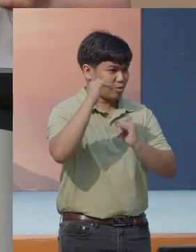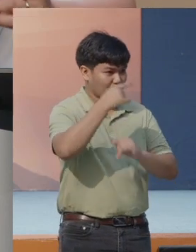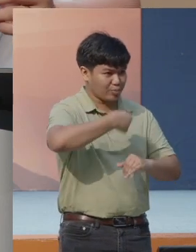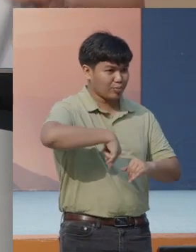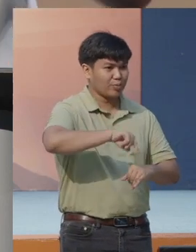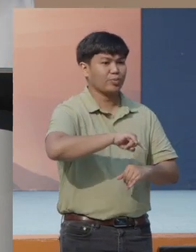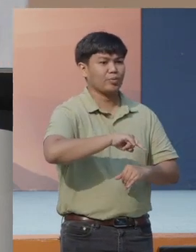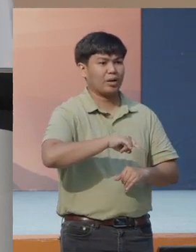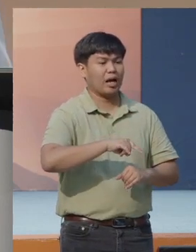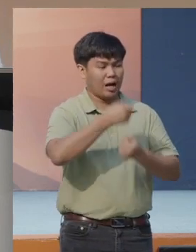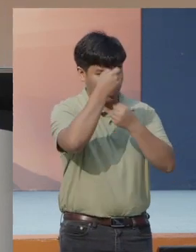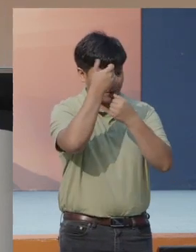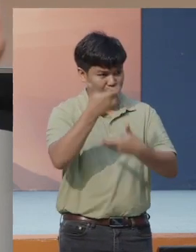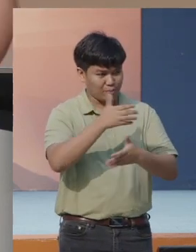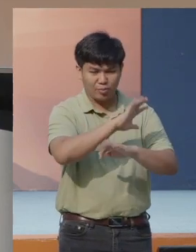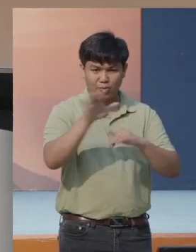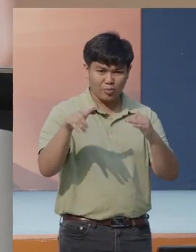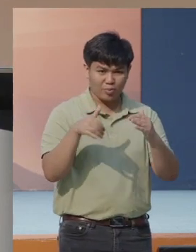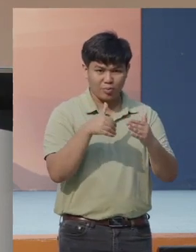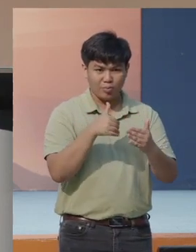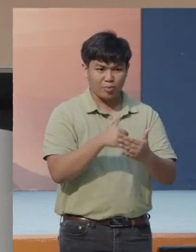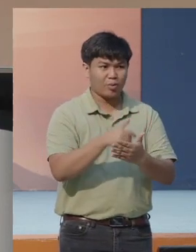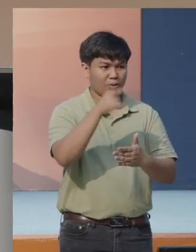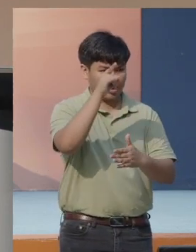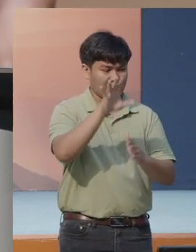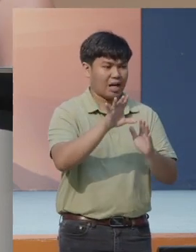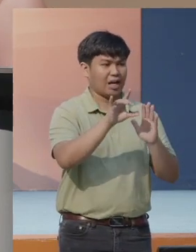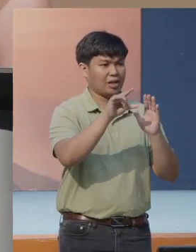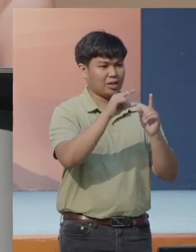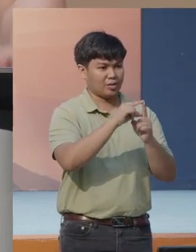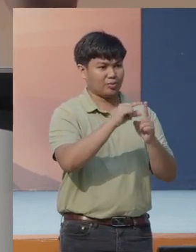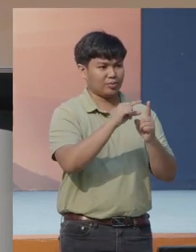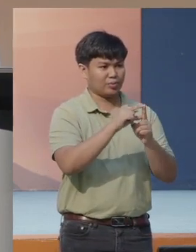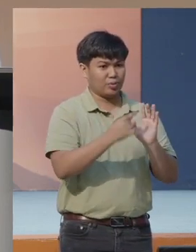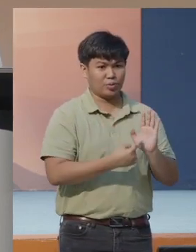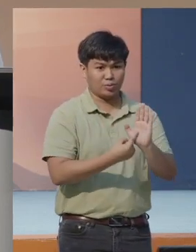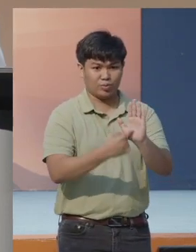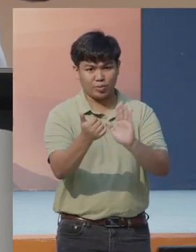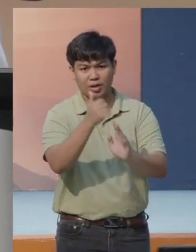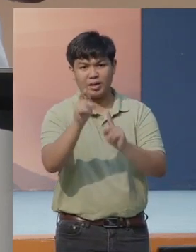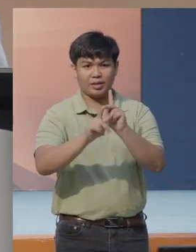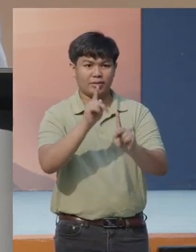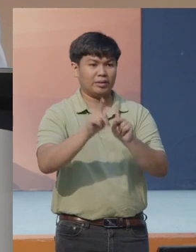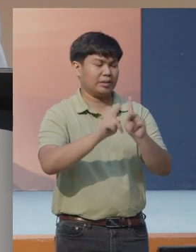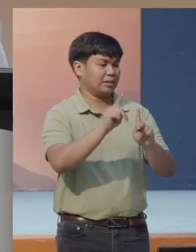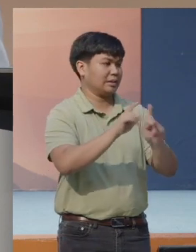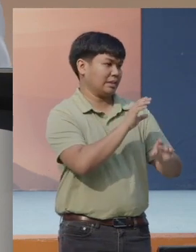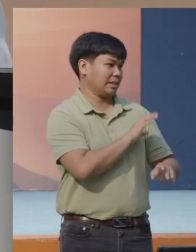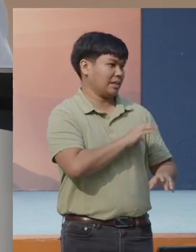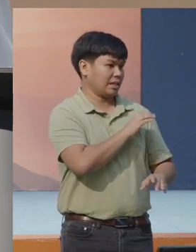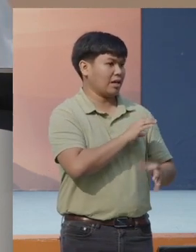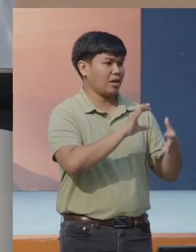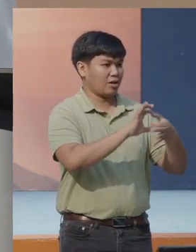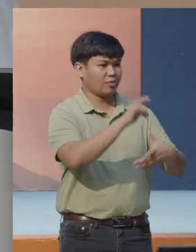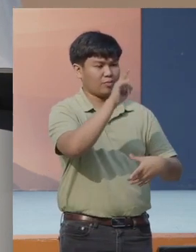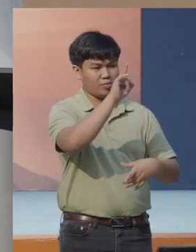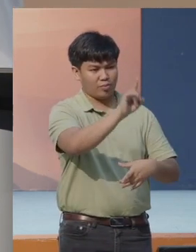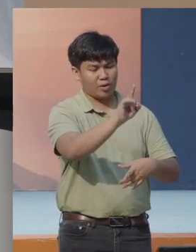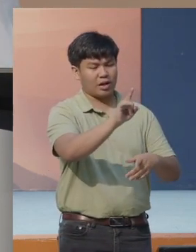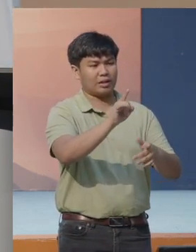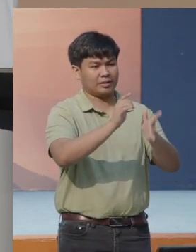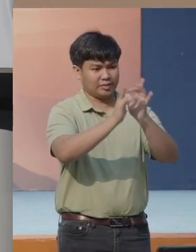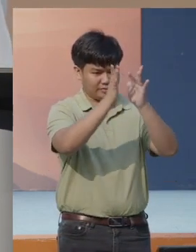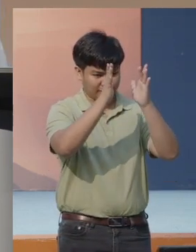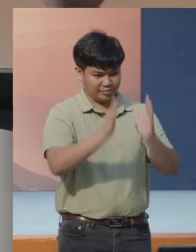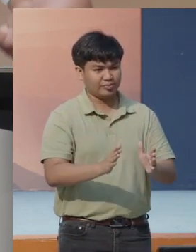maisagawa natin ang pagpaparamdam sa ating kapwa ang mga katangian ng isang mamamayan